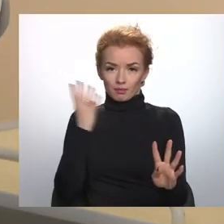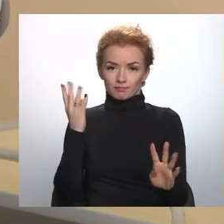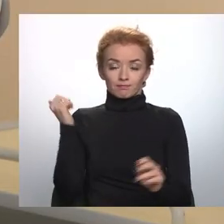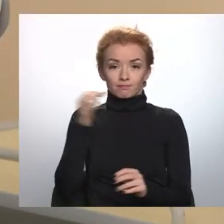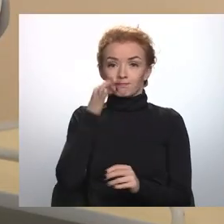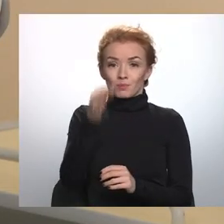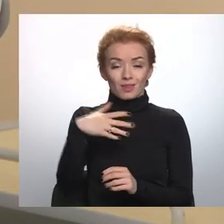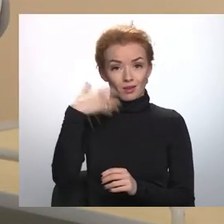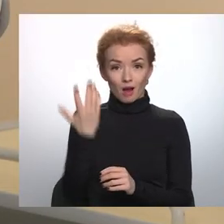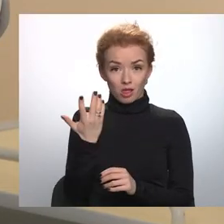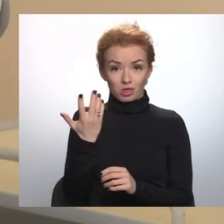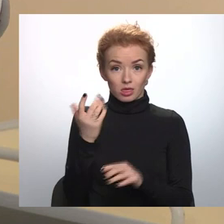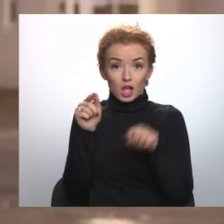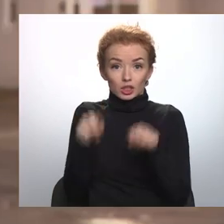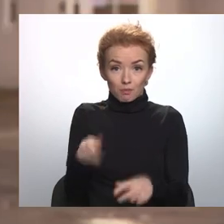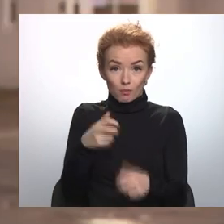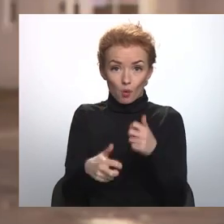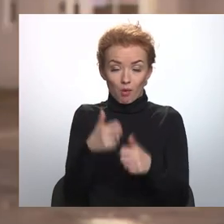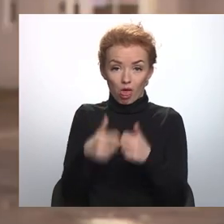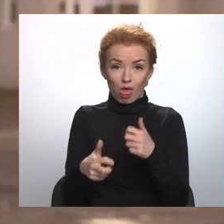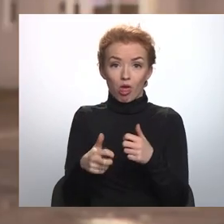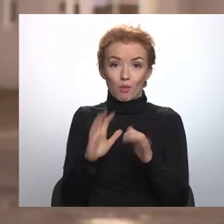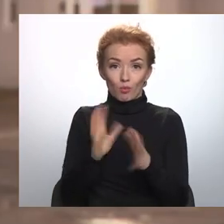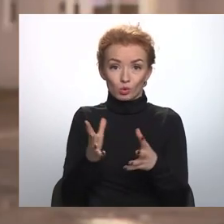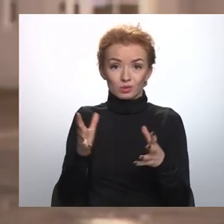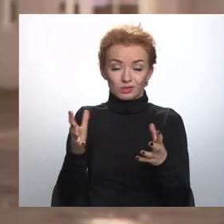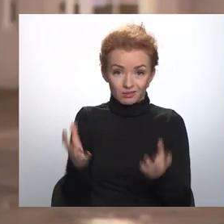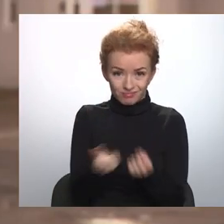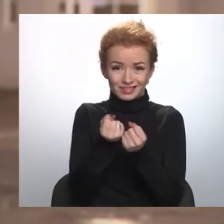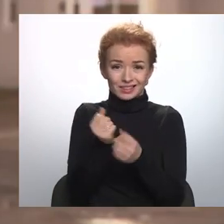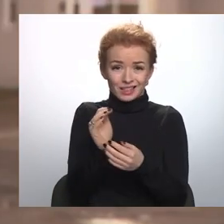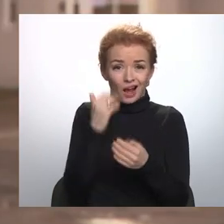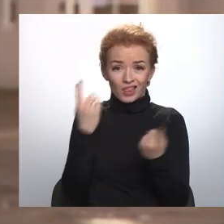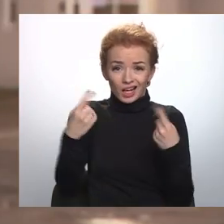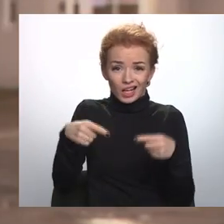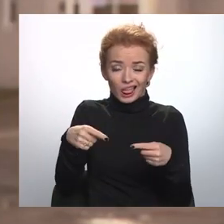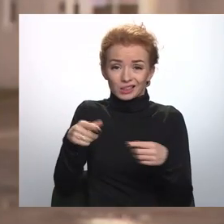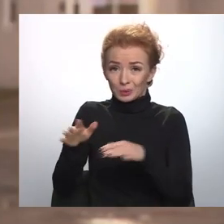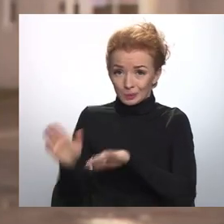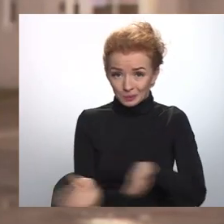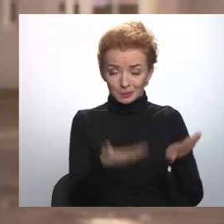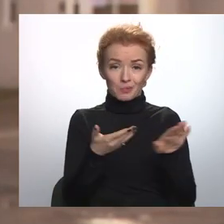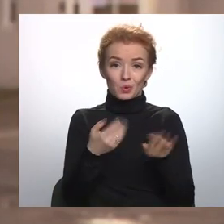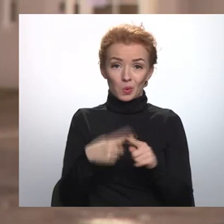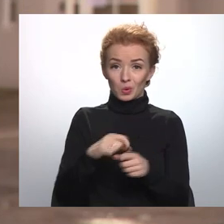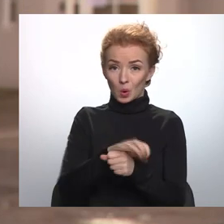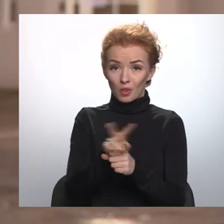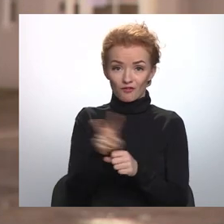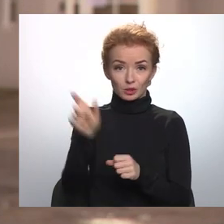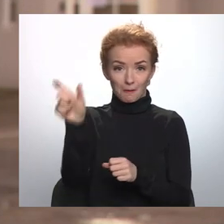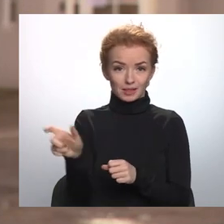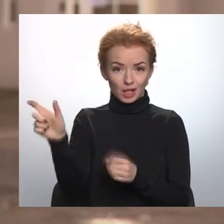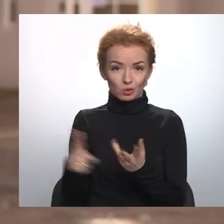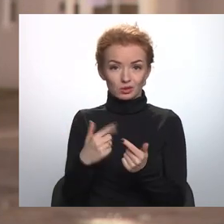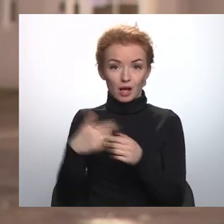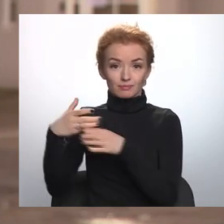mēs pārvarēsim to pīķi, dēļ kā arī mēs iesaistījāmies šo pacientu aprūpē, kad tā krīze būs garām un Covid pacientu skaits